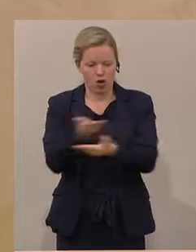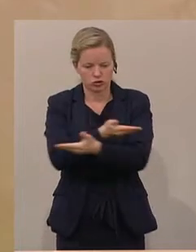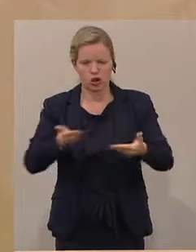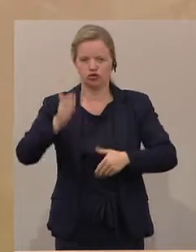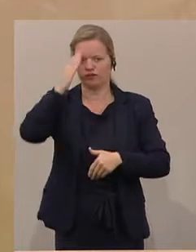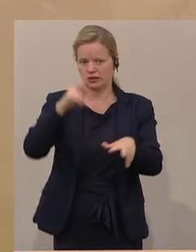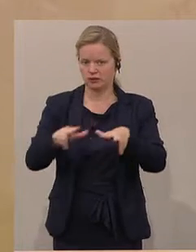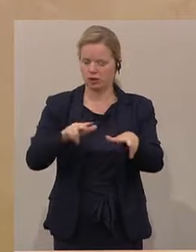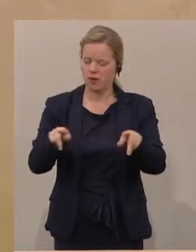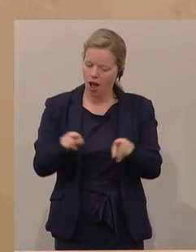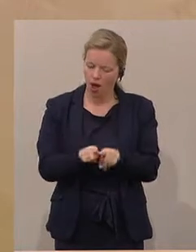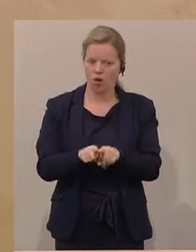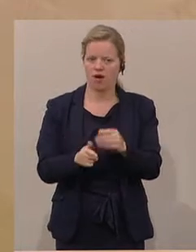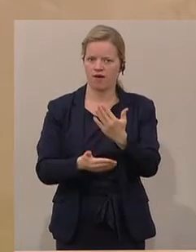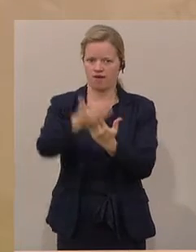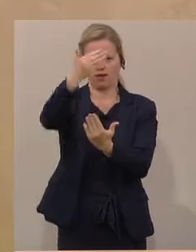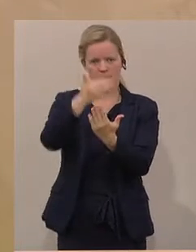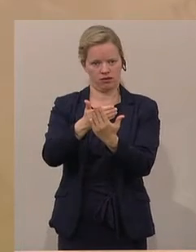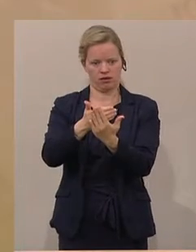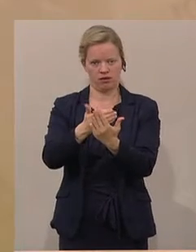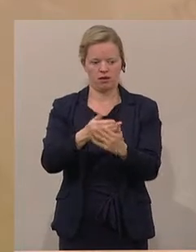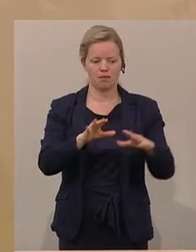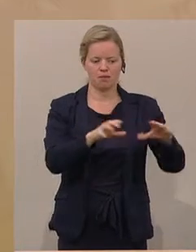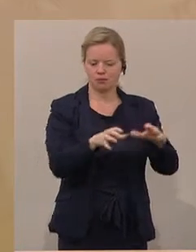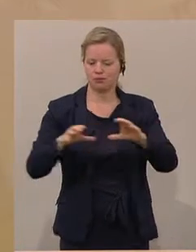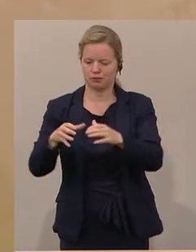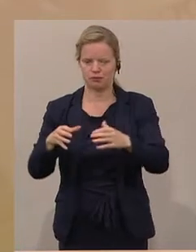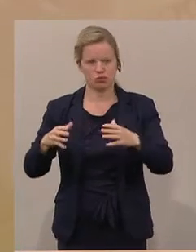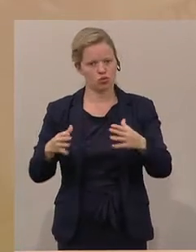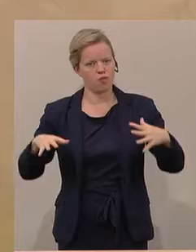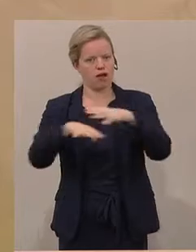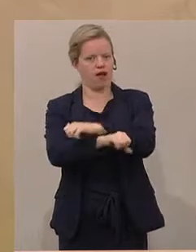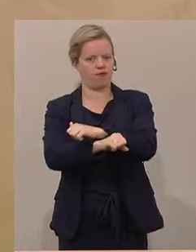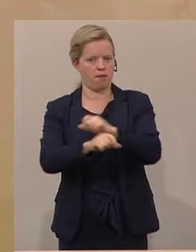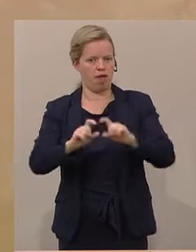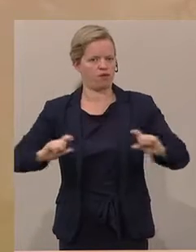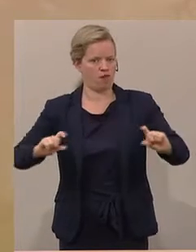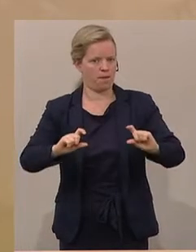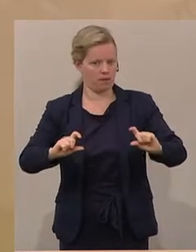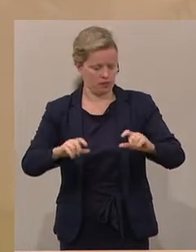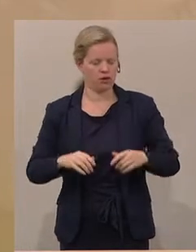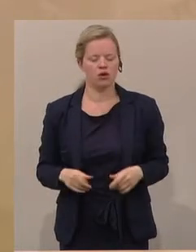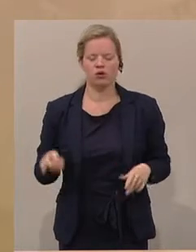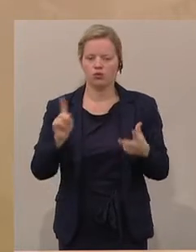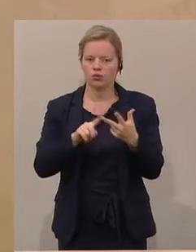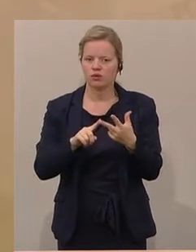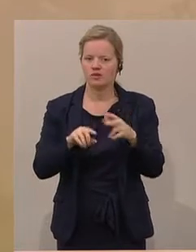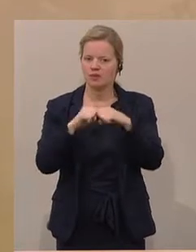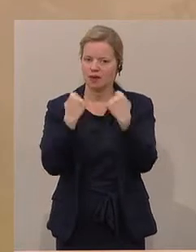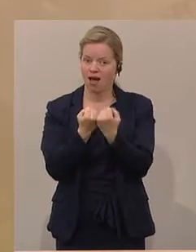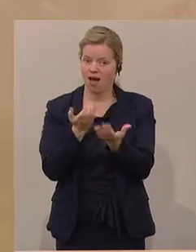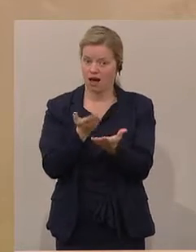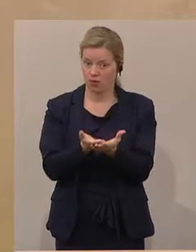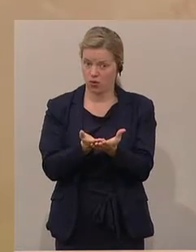auch die Entwicklung einer webbasierten, ressortübergreifenden bundesweiten Plattform und darüber hinaus Ausbau des Seminarangebots